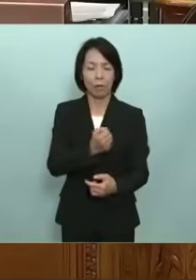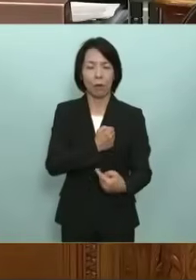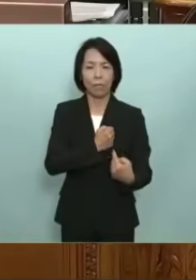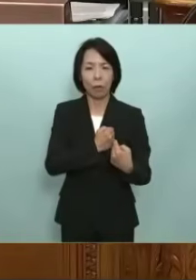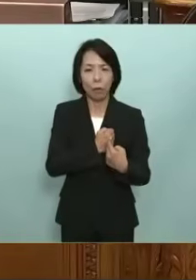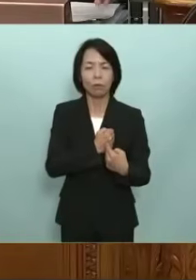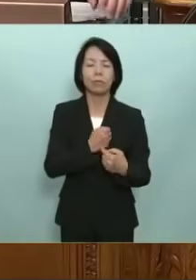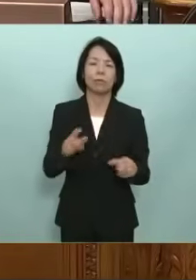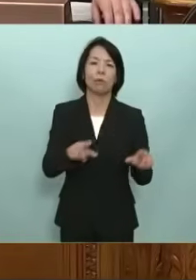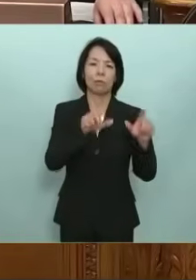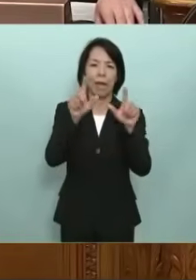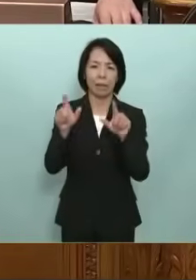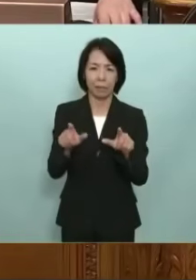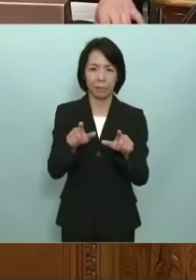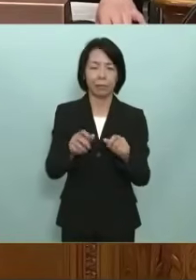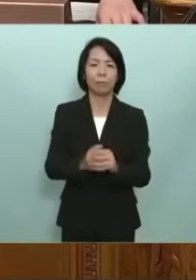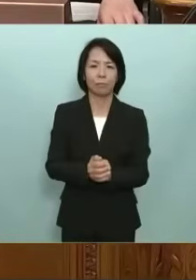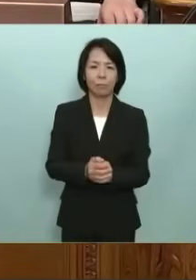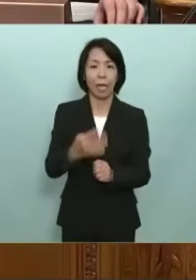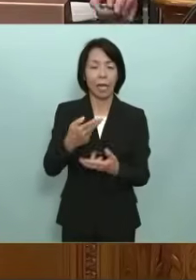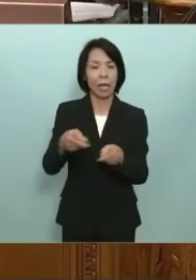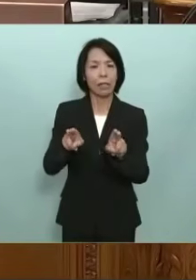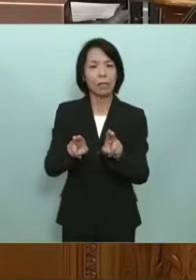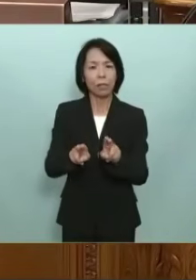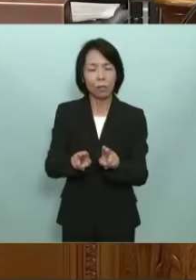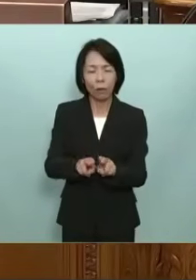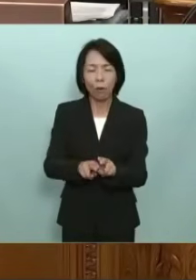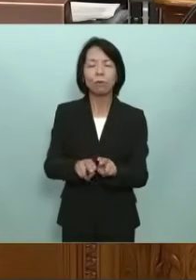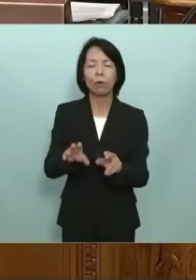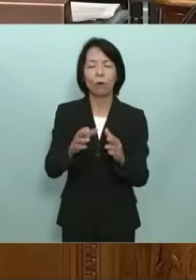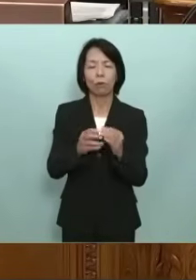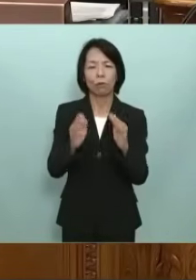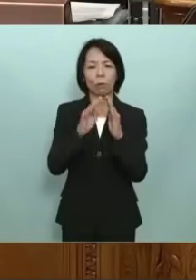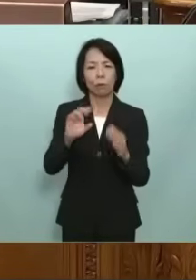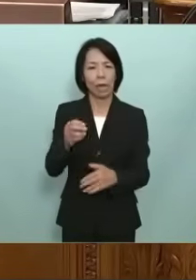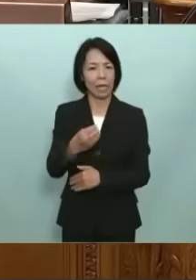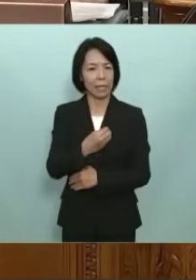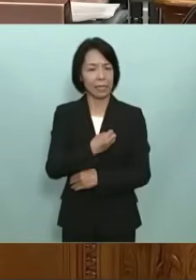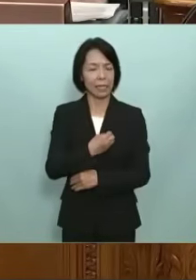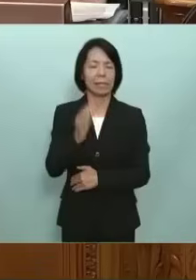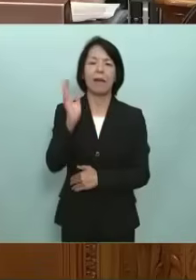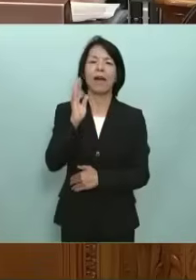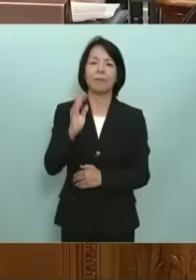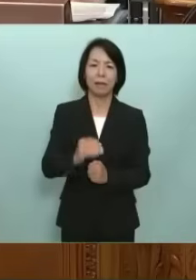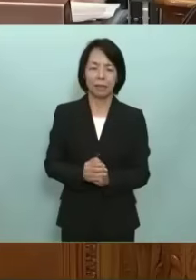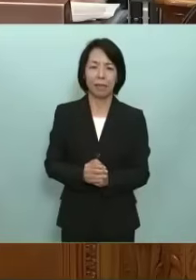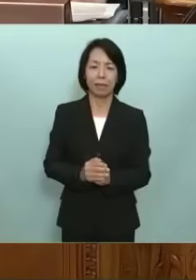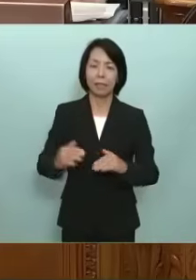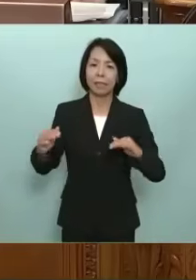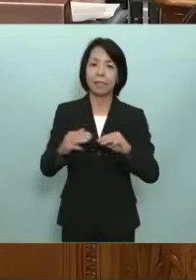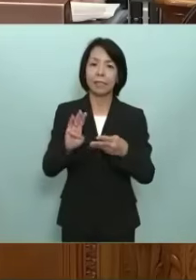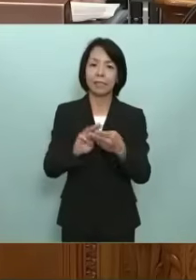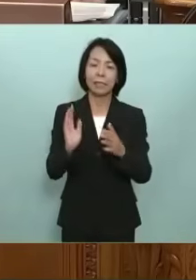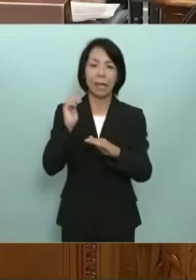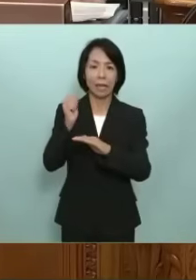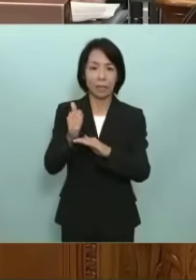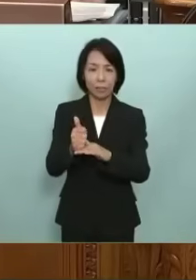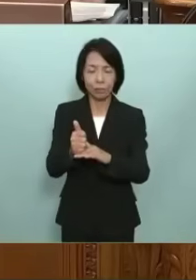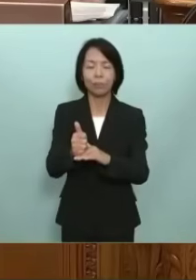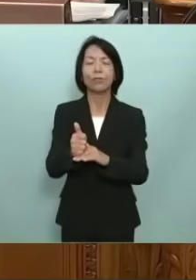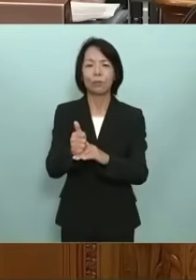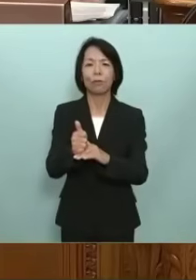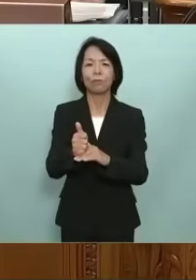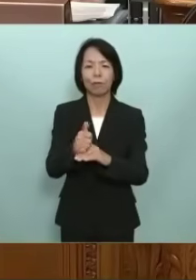あり与党の国会議員の政治生命ではありません全記者総理に変わって石総理が